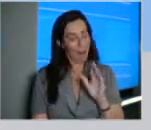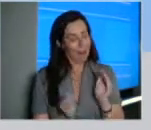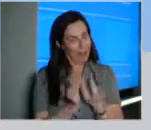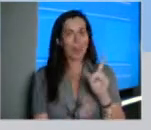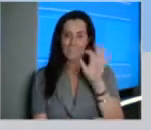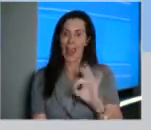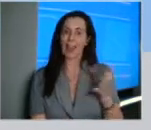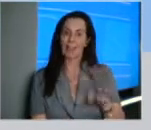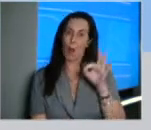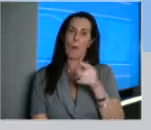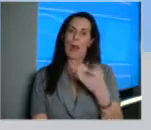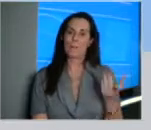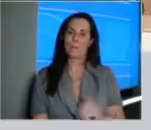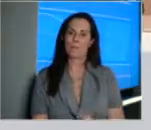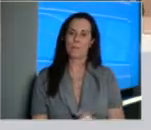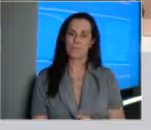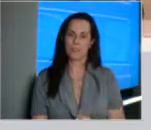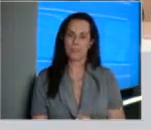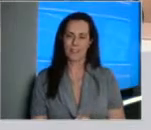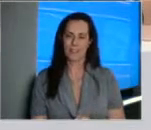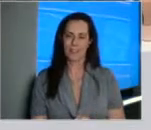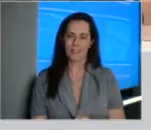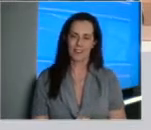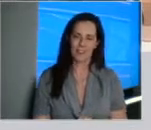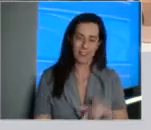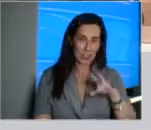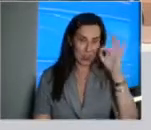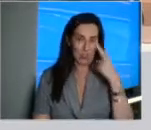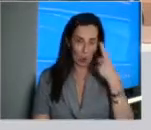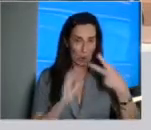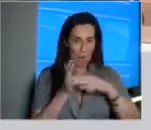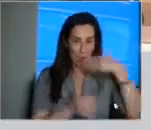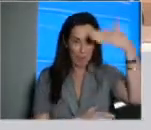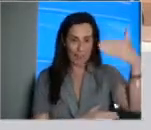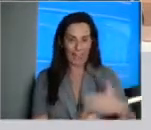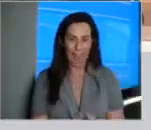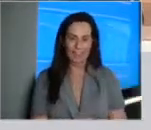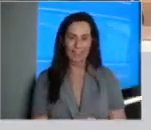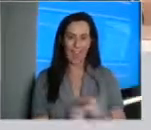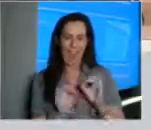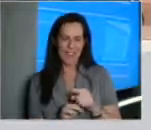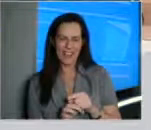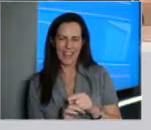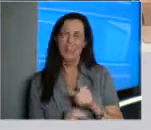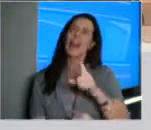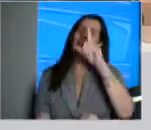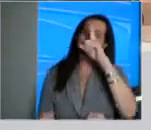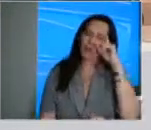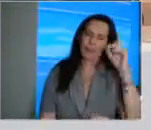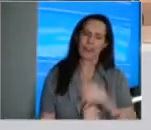אבל עדיין נבחרי ציבור. מה? יש סיכוי שנראה אתכם בפוליטיקה? האמת ש... רק אלוהים יודע.